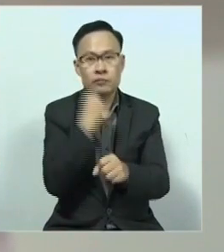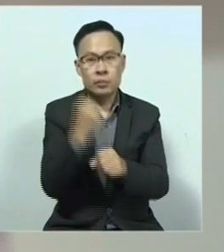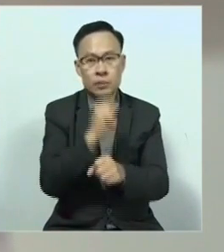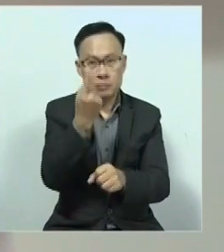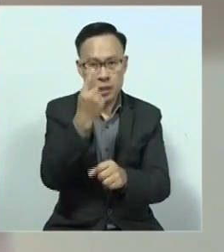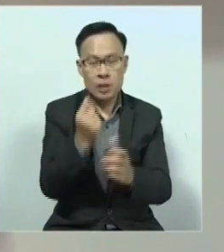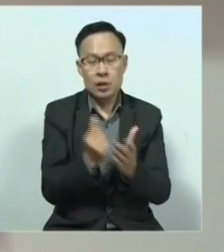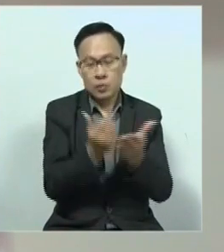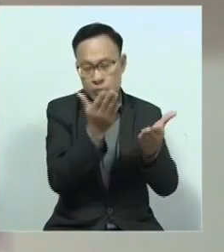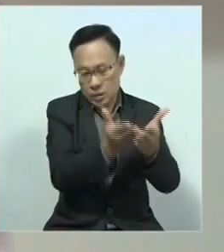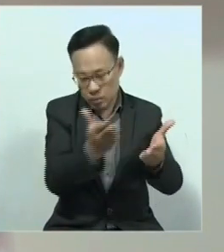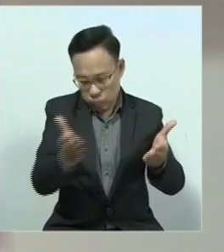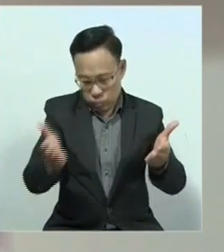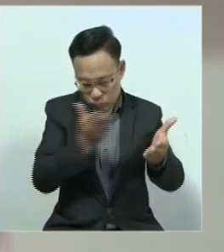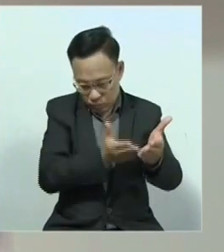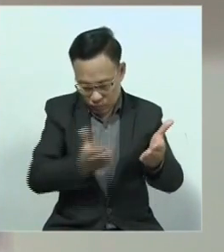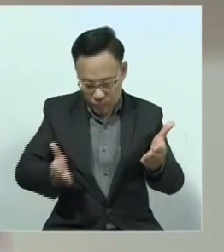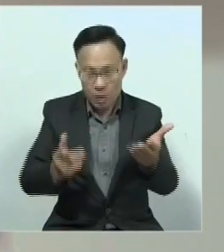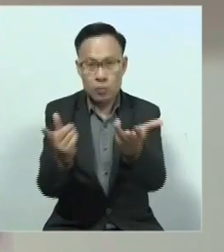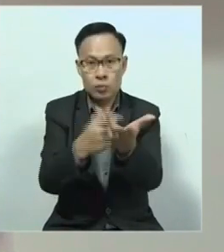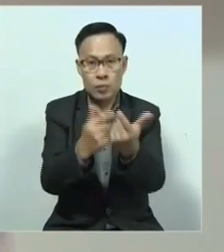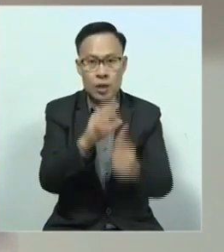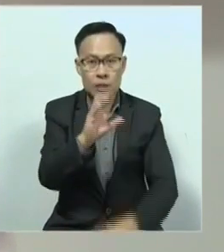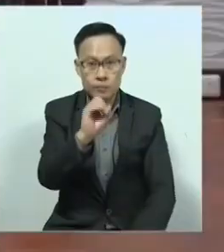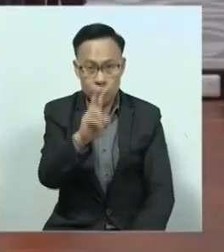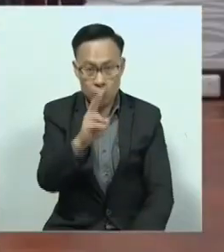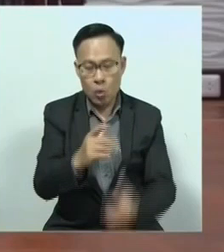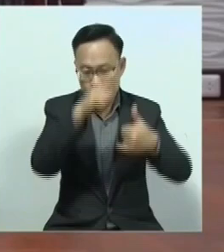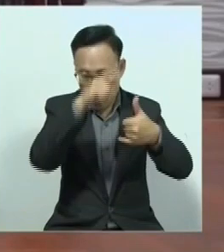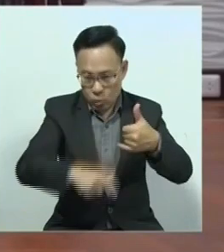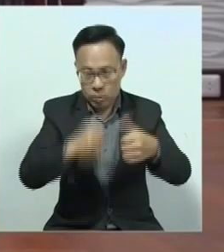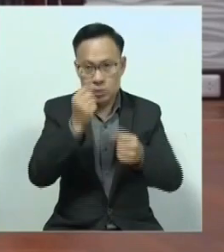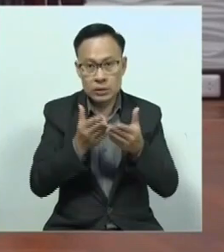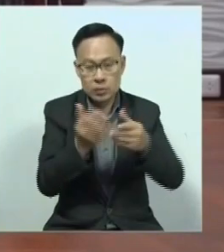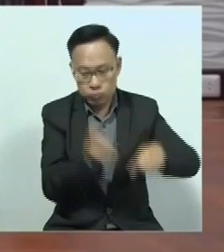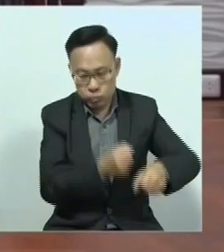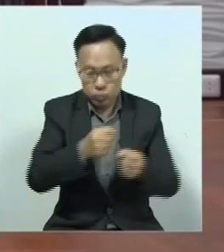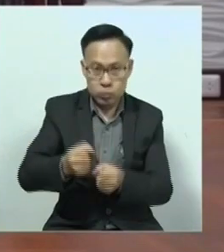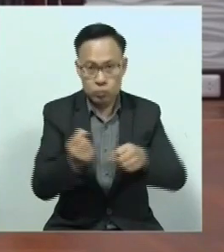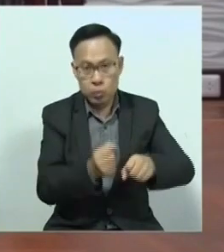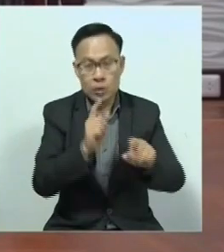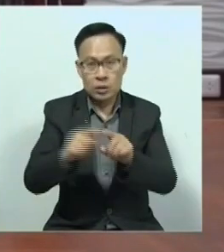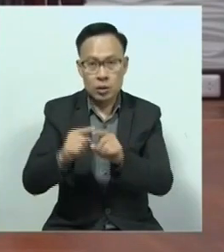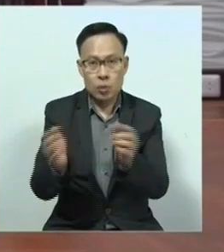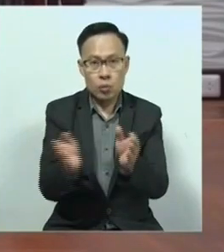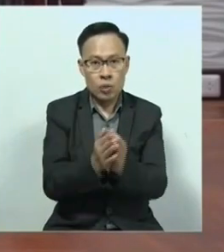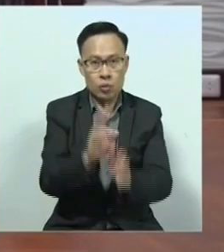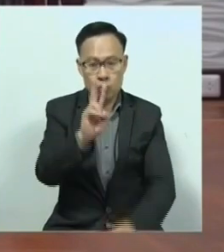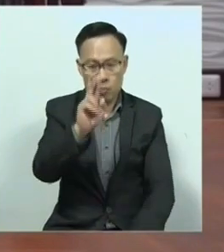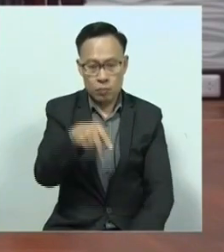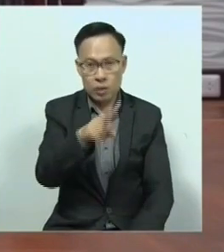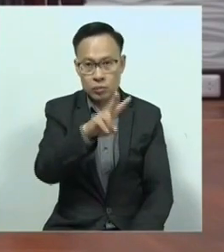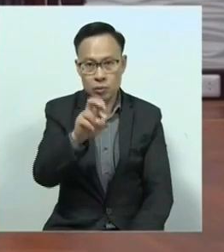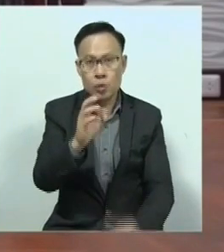ใช้คนประมาณ 2,200 คนไม่น้อยนะครับที่จะบทนี้เกิดขึ้น